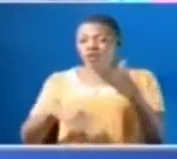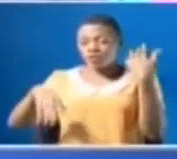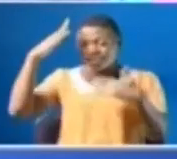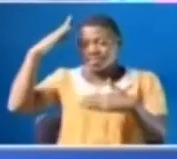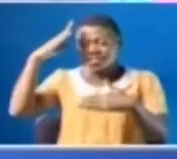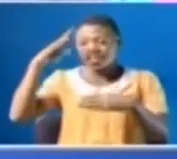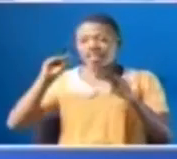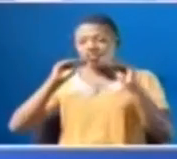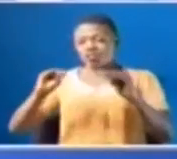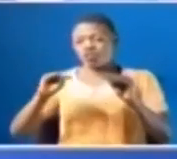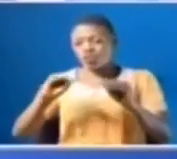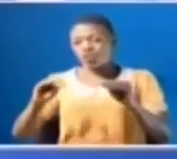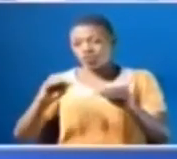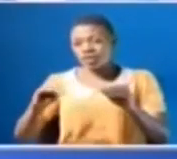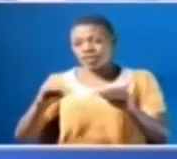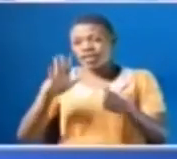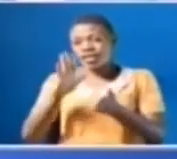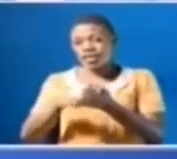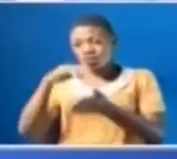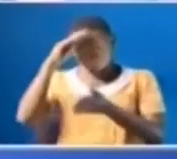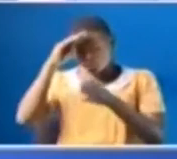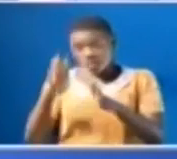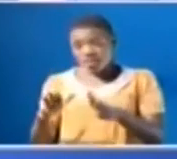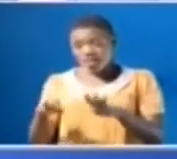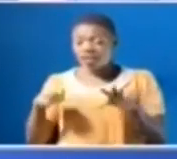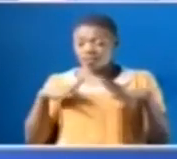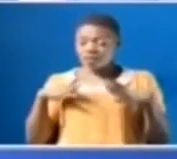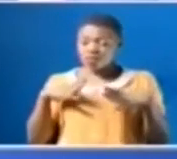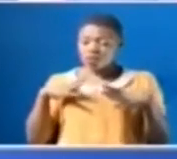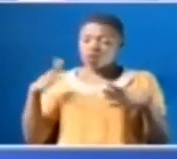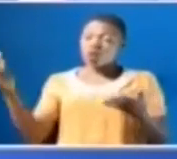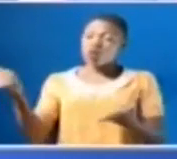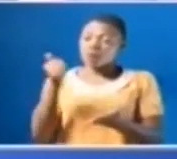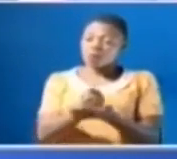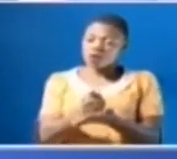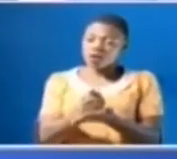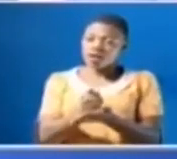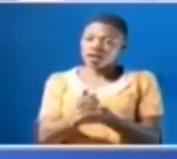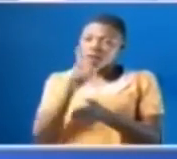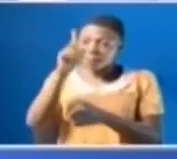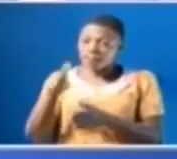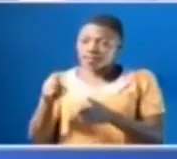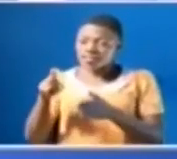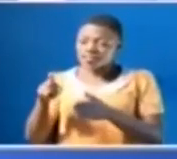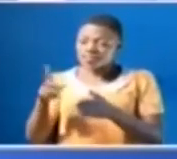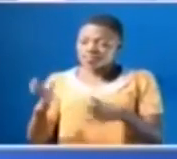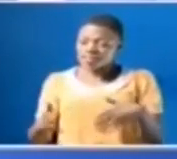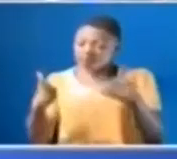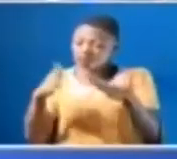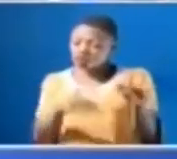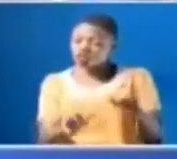wanafunzi. Na wale ambao wanaandika ama wanatarajia kuandika wanastahili wapewe nini? Fursa ya kusema ni